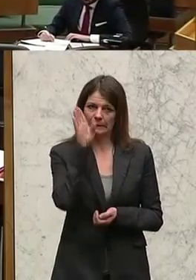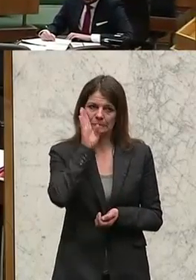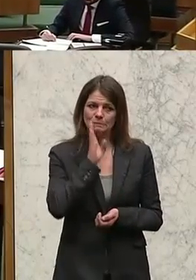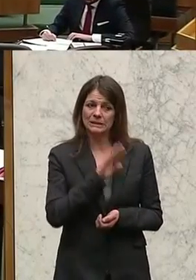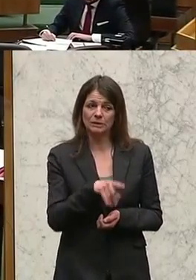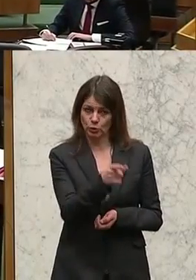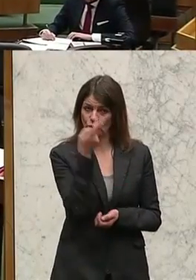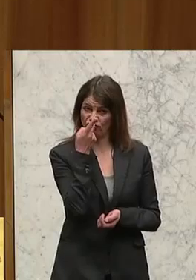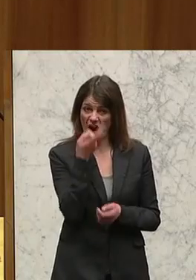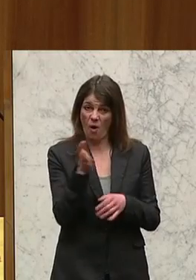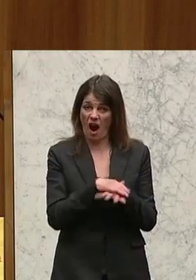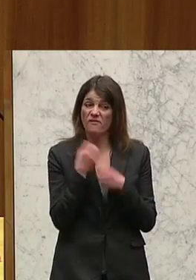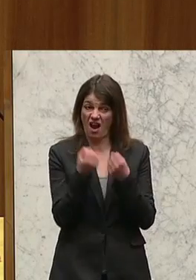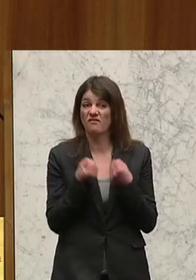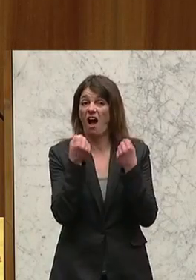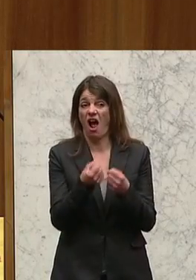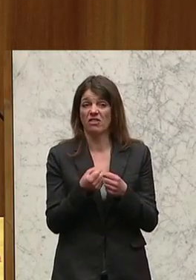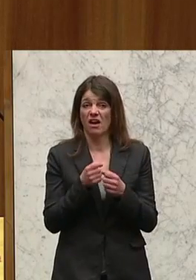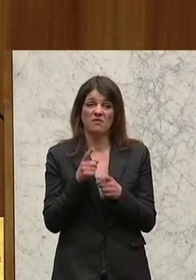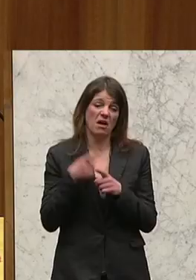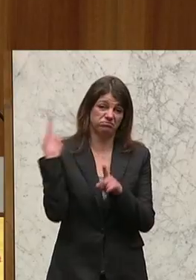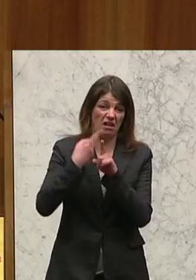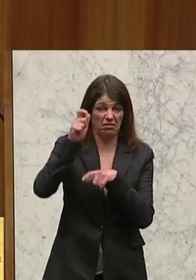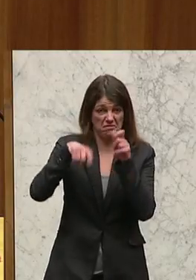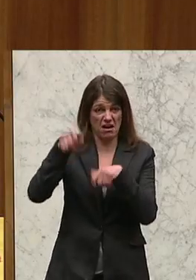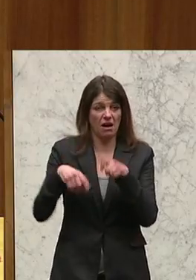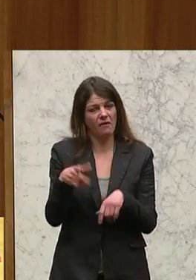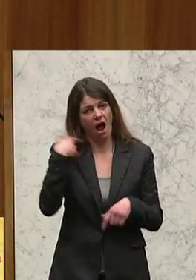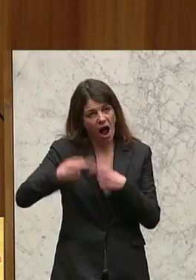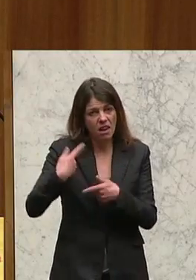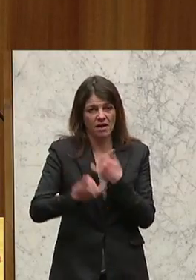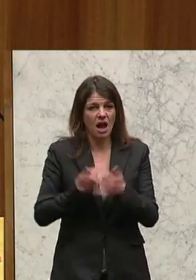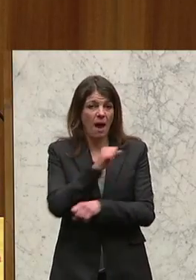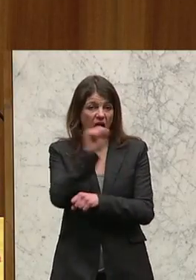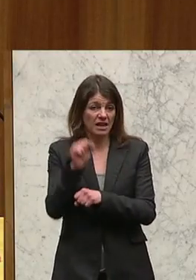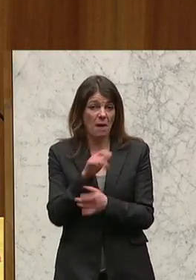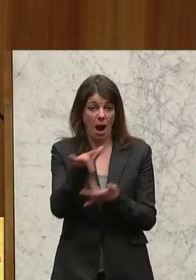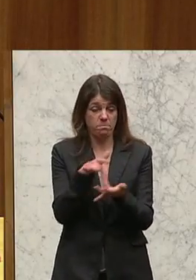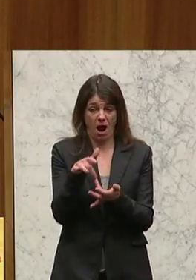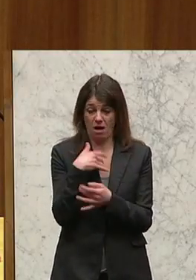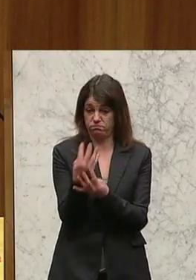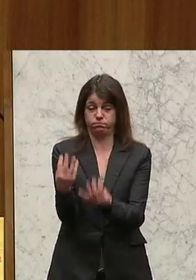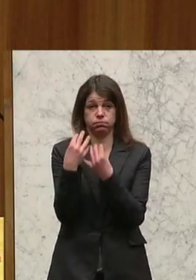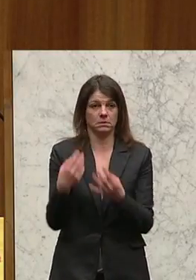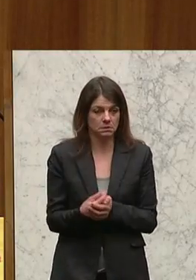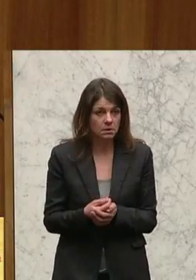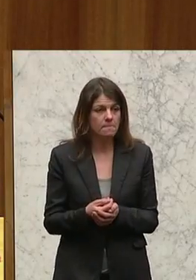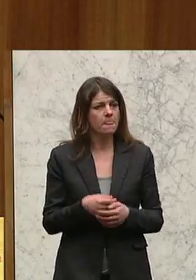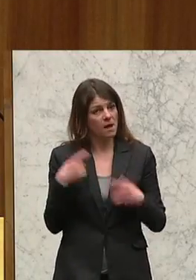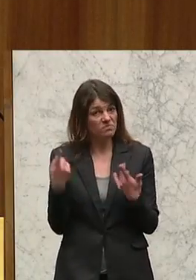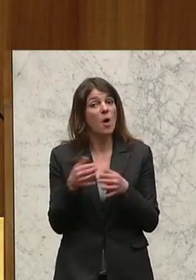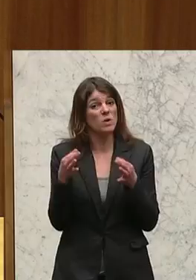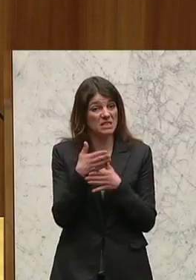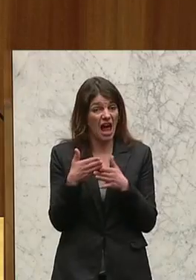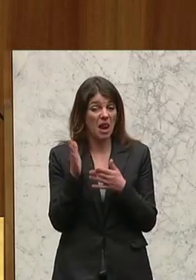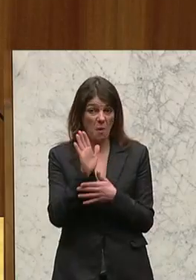die gewalttätigen Randalierer kümmern, die uns alle Jahre wieder beim Akademikerball entgegentreten, die mit einem, zum